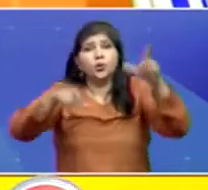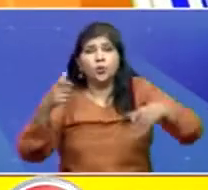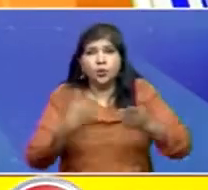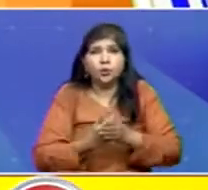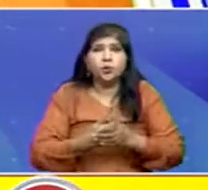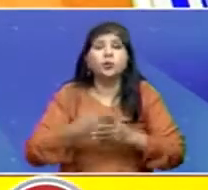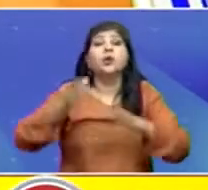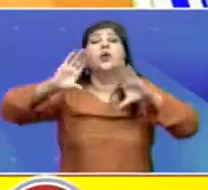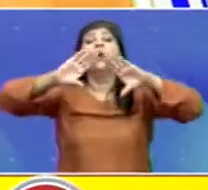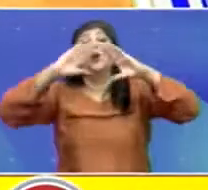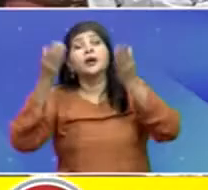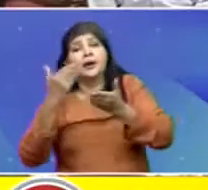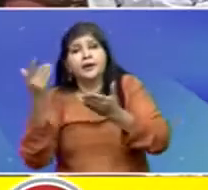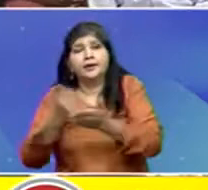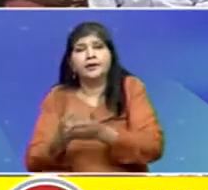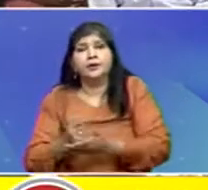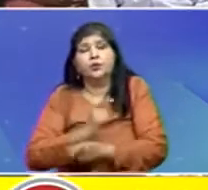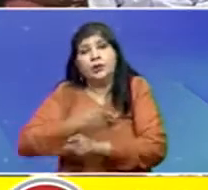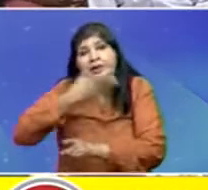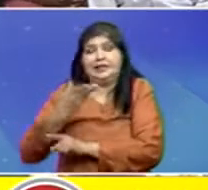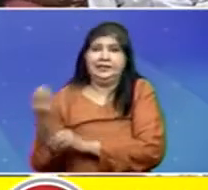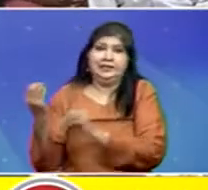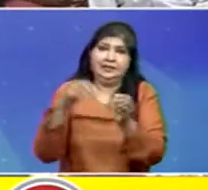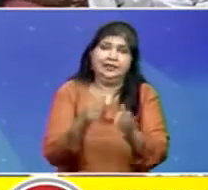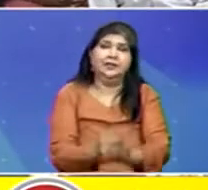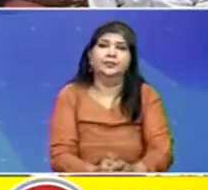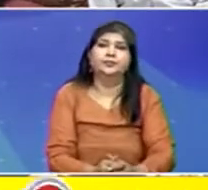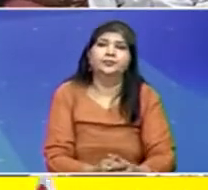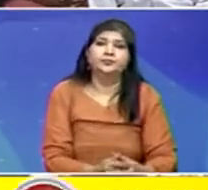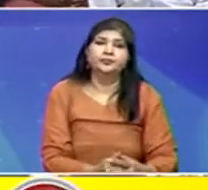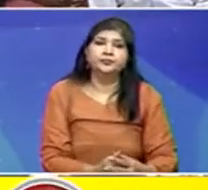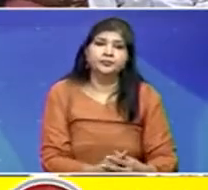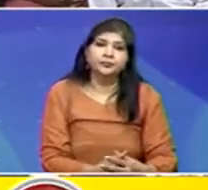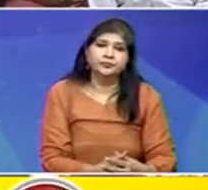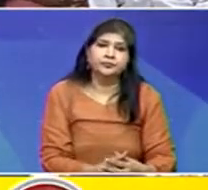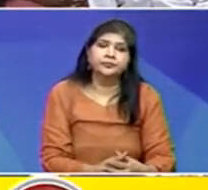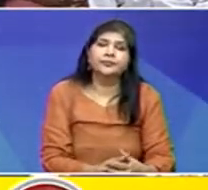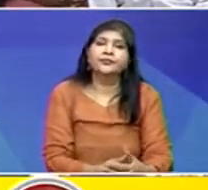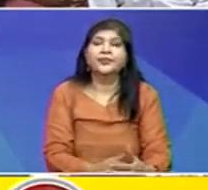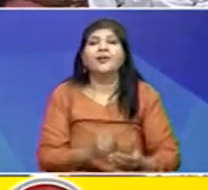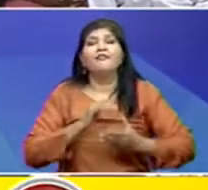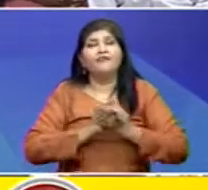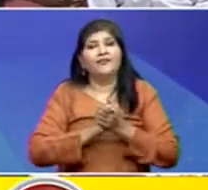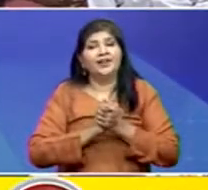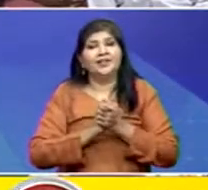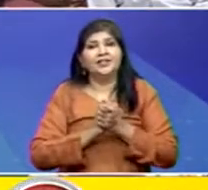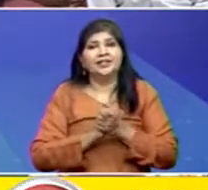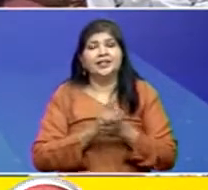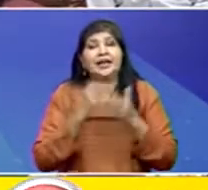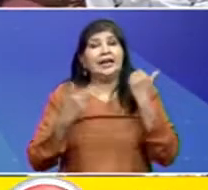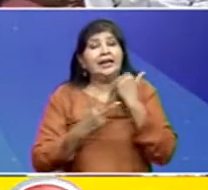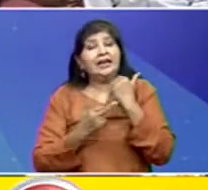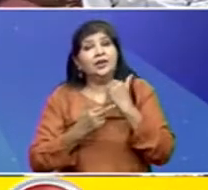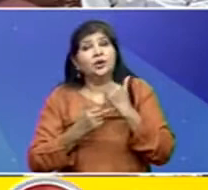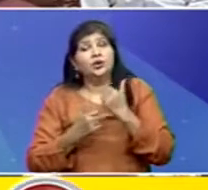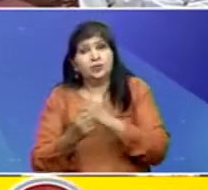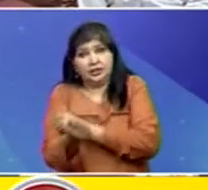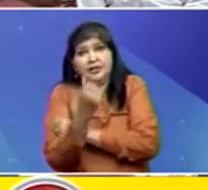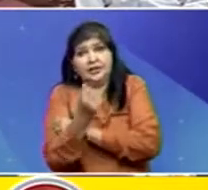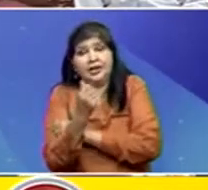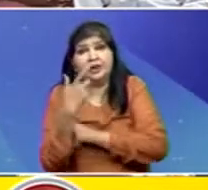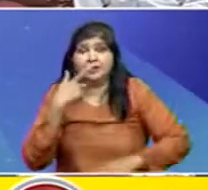देश वास्यों के लिए प्रेरिणा बन सकते हैं मेरे प्यारे देश वास्यों टेकनोलोजी की ताकत